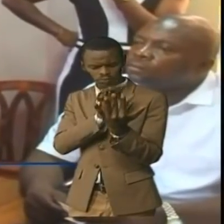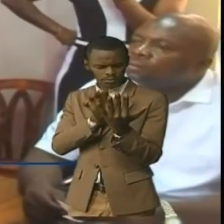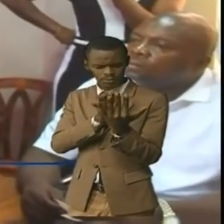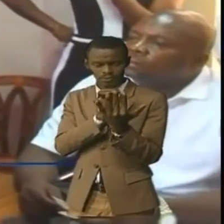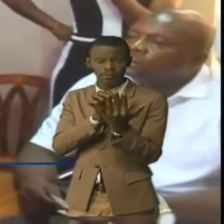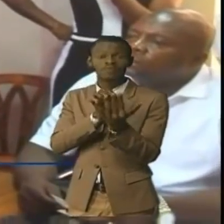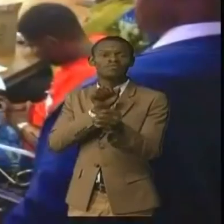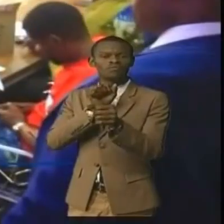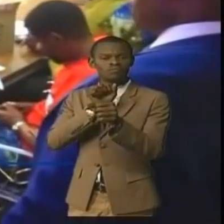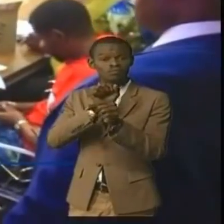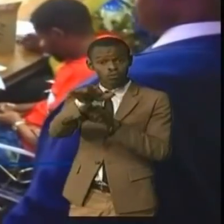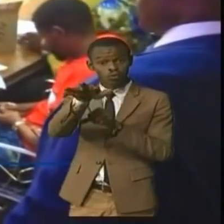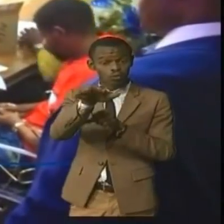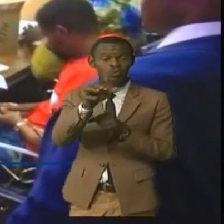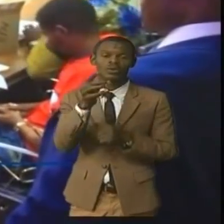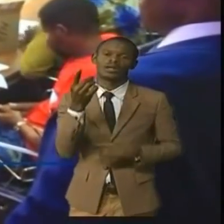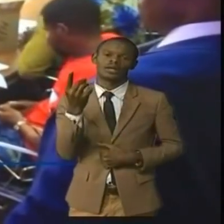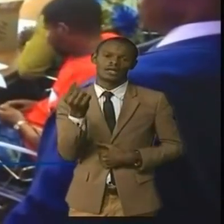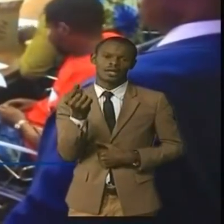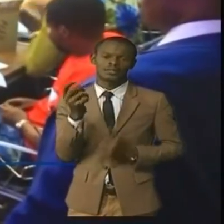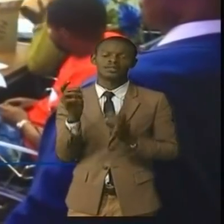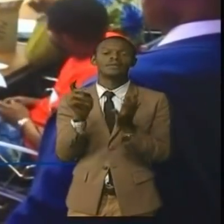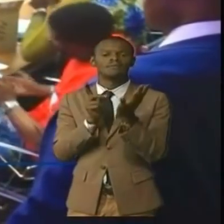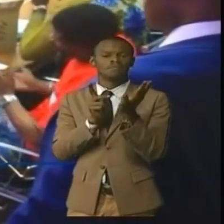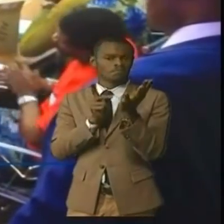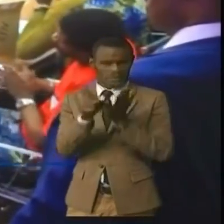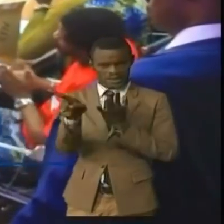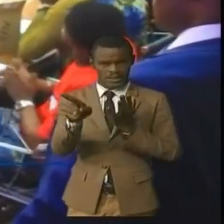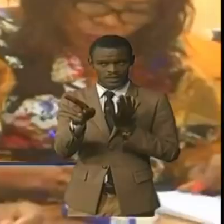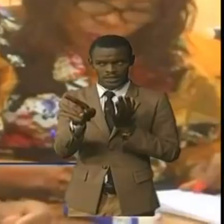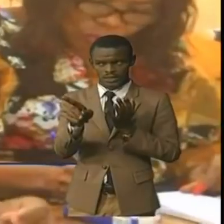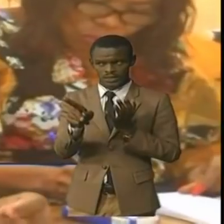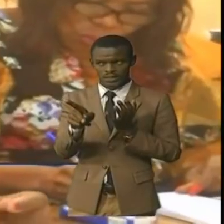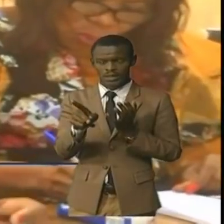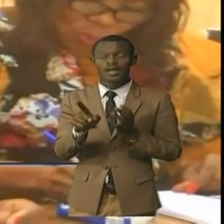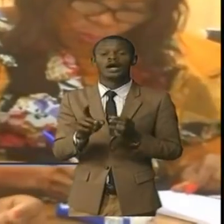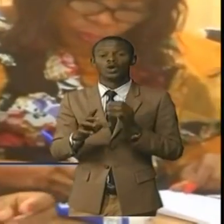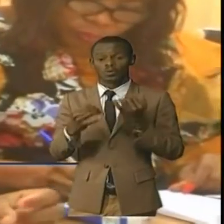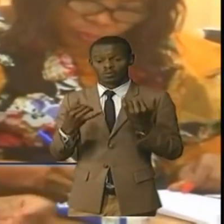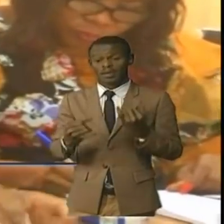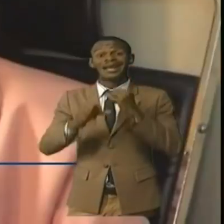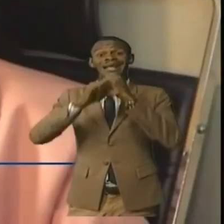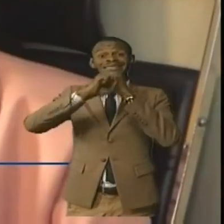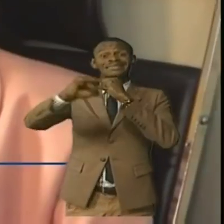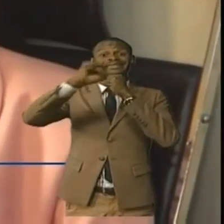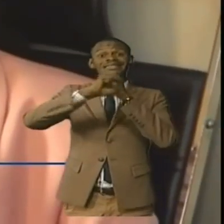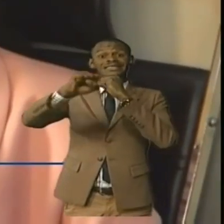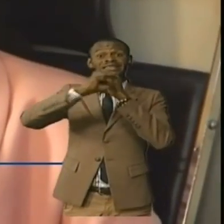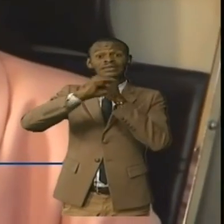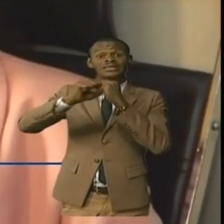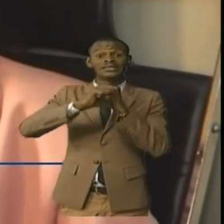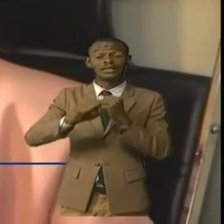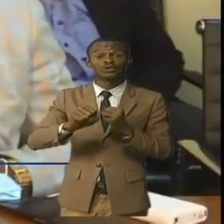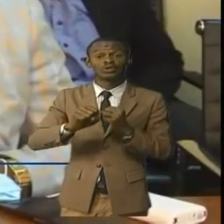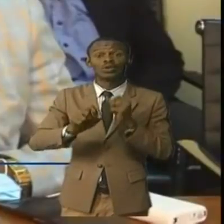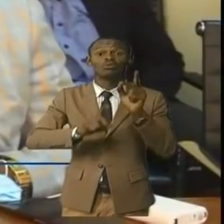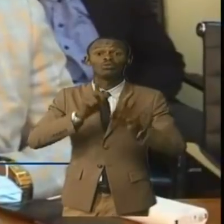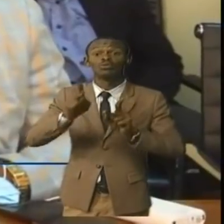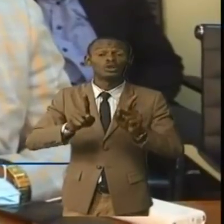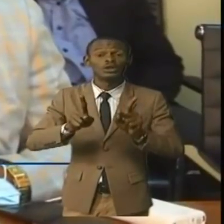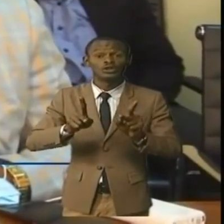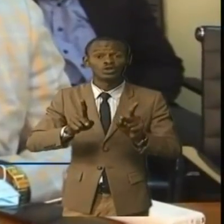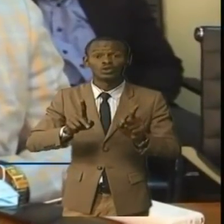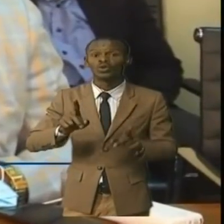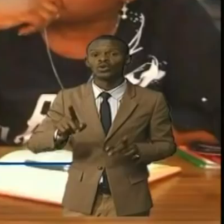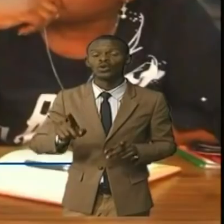de sensibilisation de la population et de tous les assujettis. Pour atteindre facilement tout le monde et couvrir toute la ville de Kinshasa, les